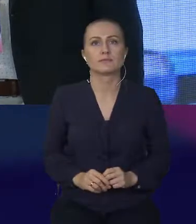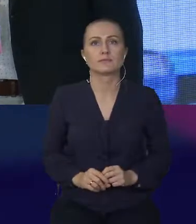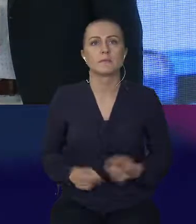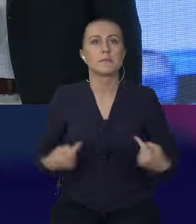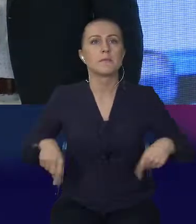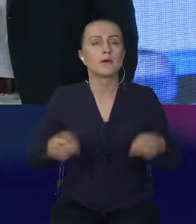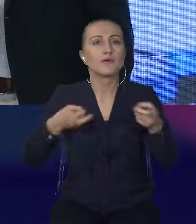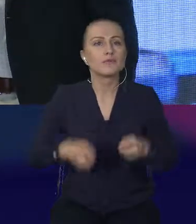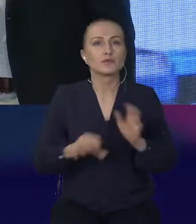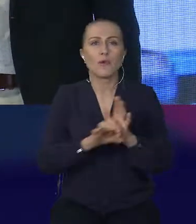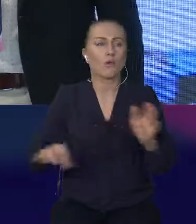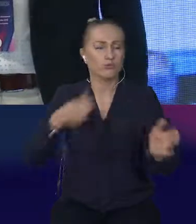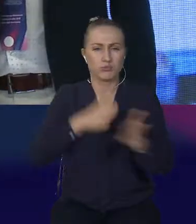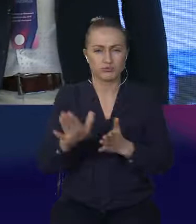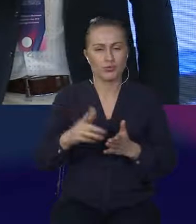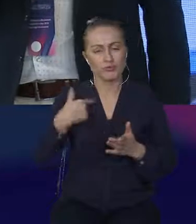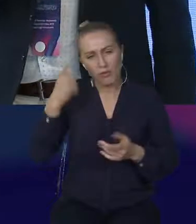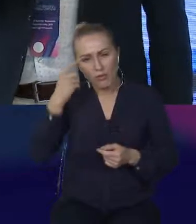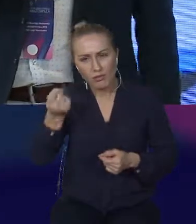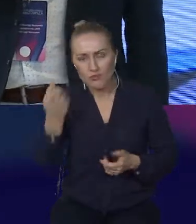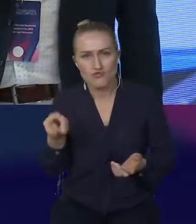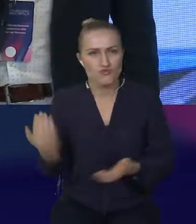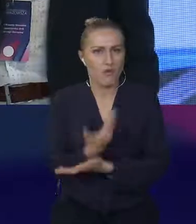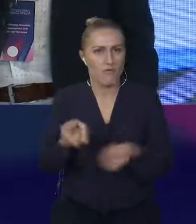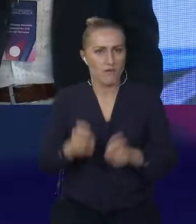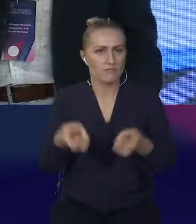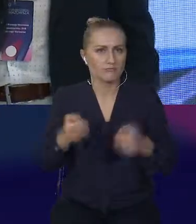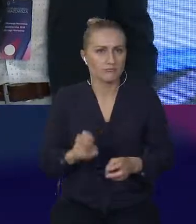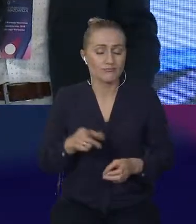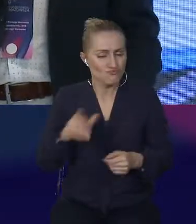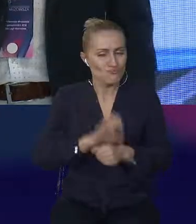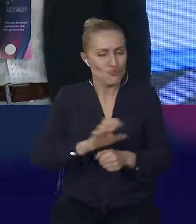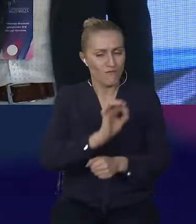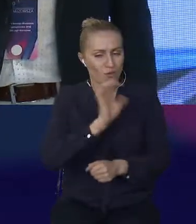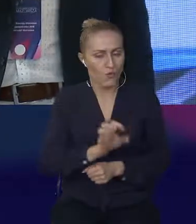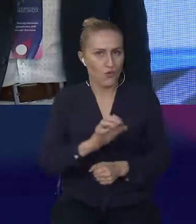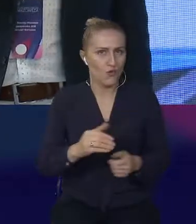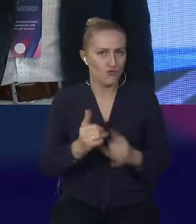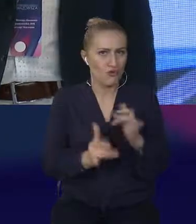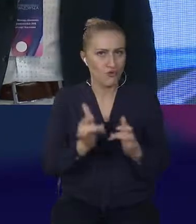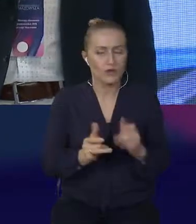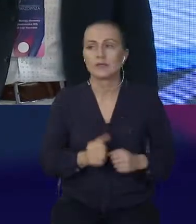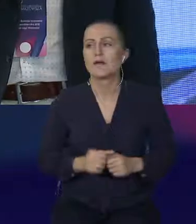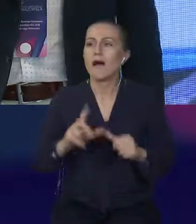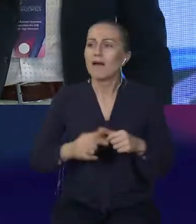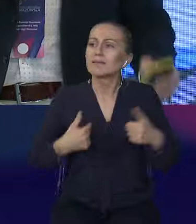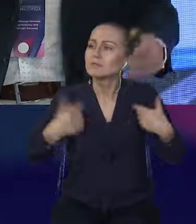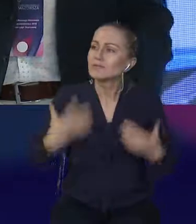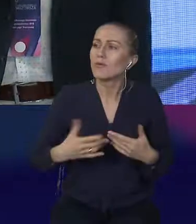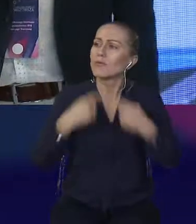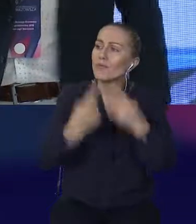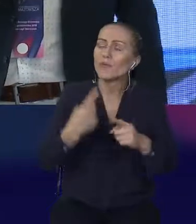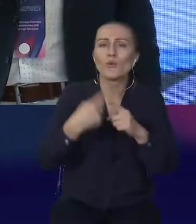od samego początku innowacje, jeśli chodzi o produkty rowerowe. Natomiast ja króciutko chciałbym powiedzieć też o tym